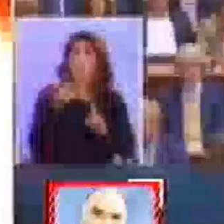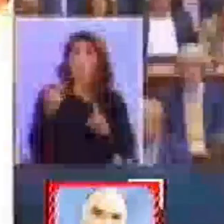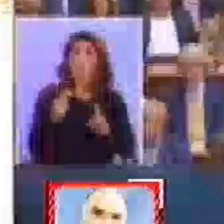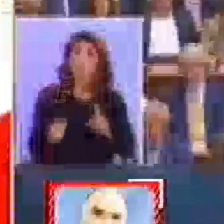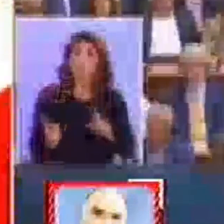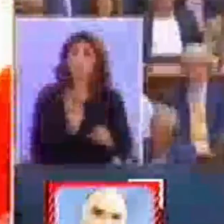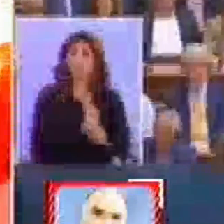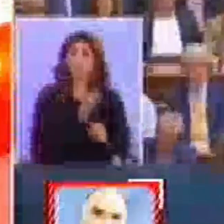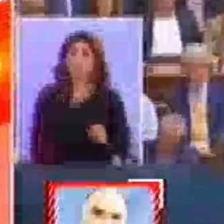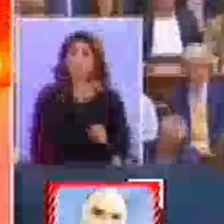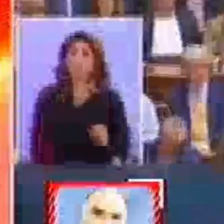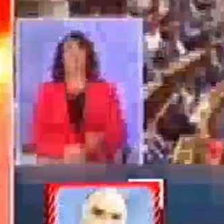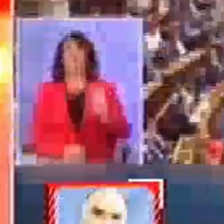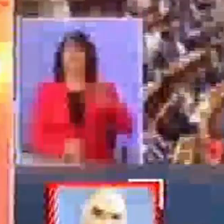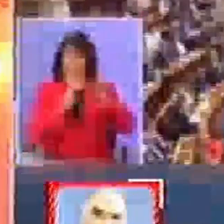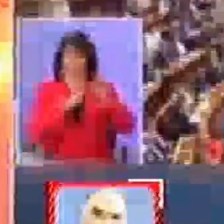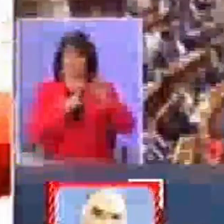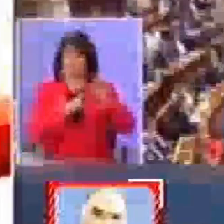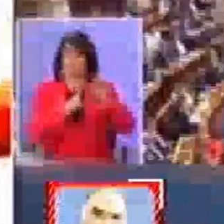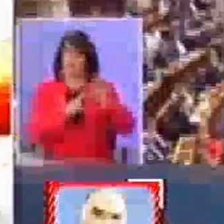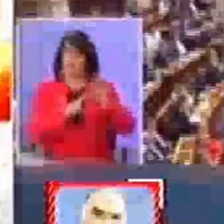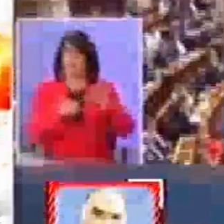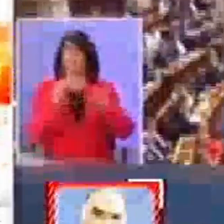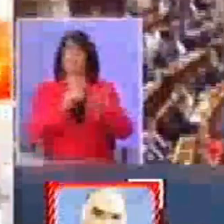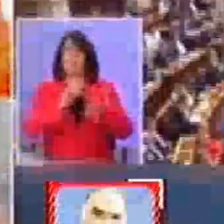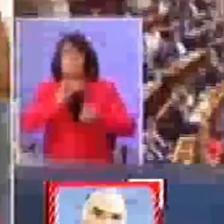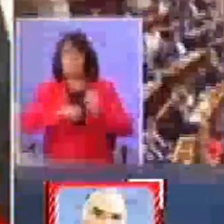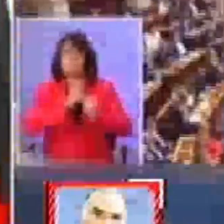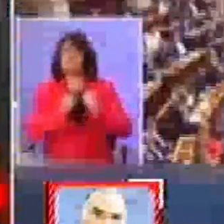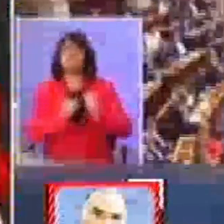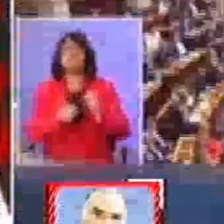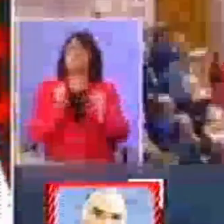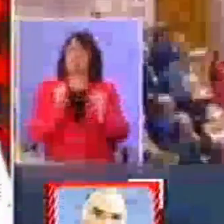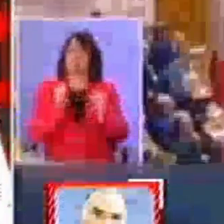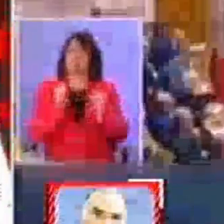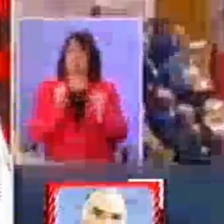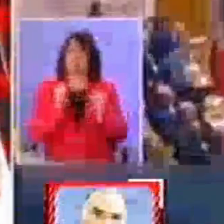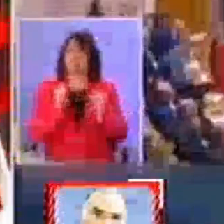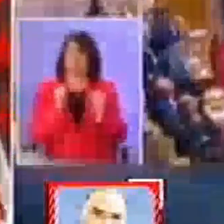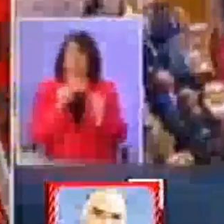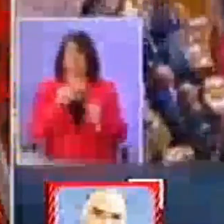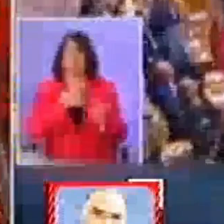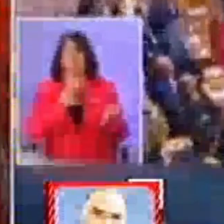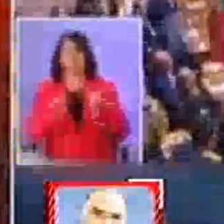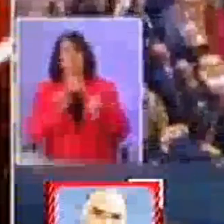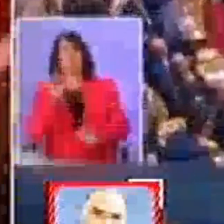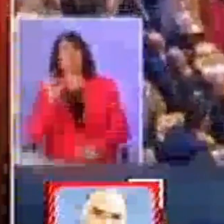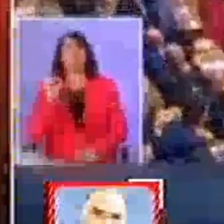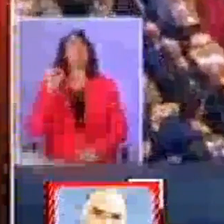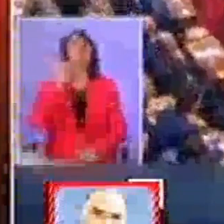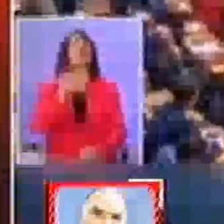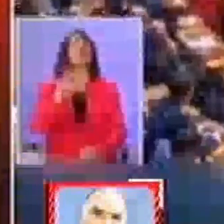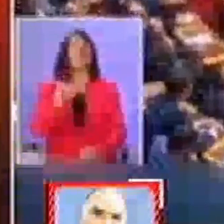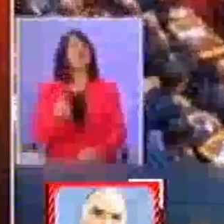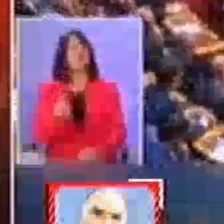σχέδιο αποστασίας. Διότι το να φεύγει ο βουλευτής χωρίς να εξηγεί γιατί φεύγει. Και μετά